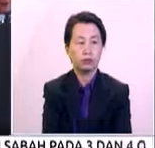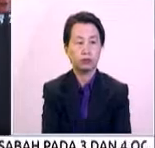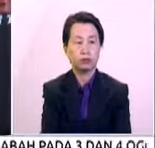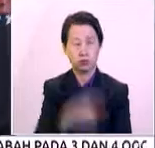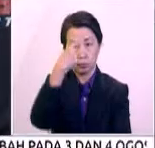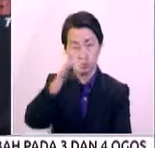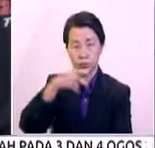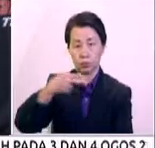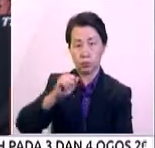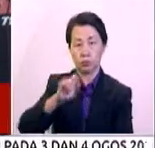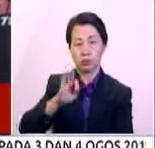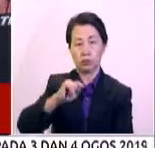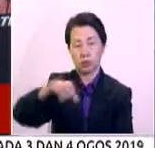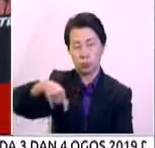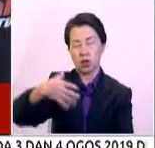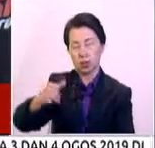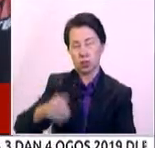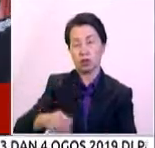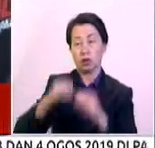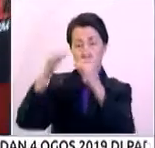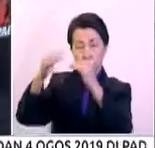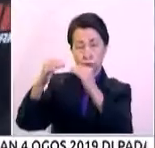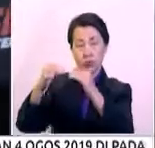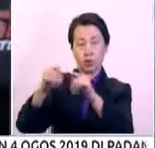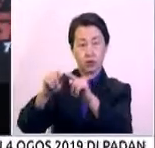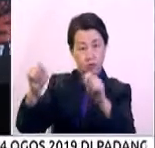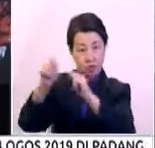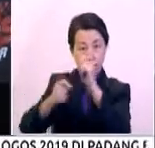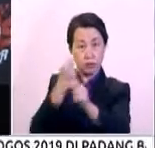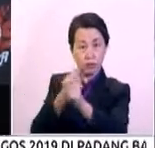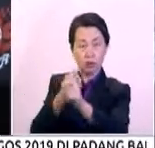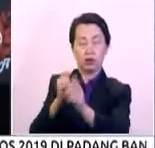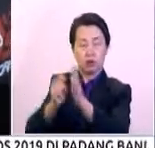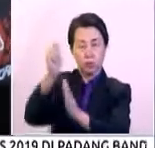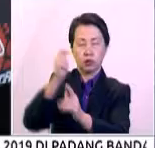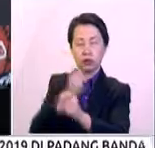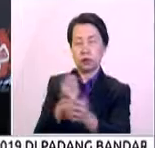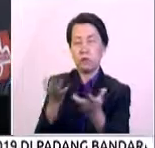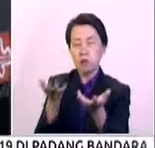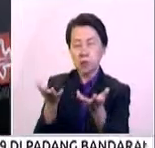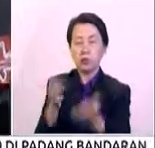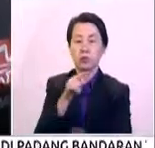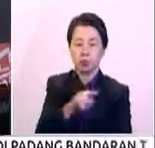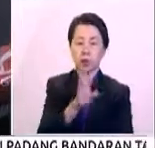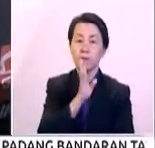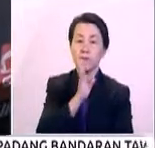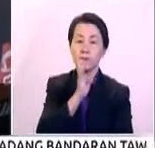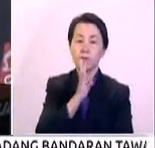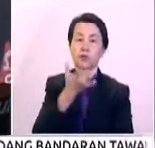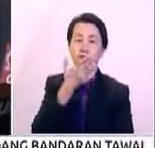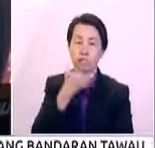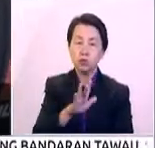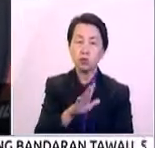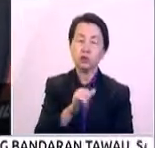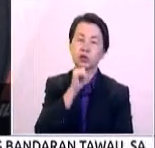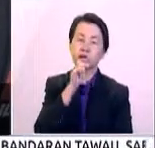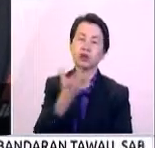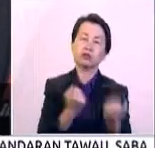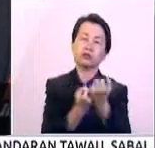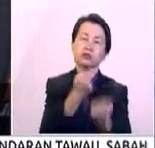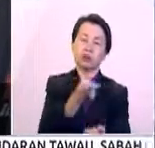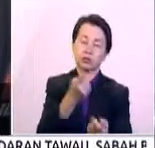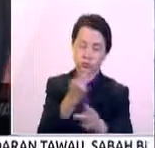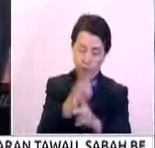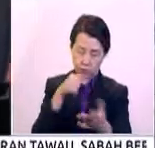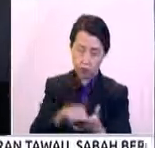Bagi Hafiz, keinginannya bersaing di pentas tertinggi perlumbaan dua roda itu tetap membara. Beliau menyifatkan nasib yang tidak menyebahinya pada musim